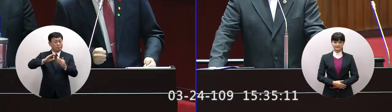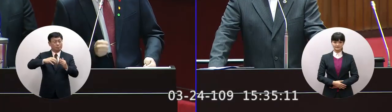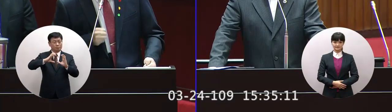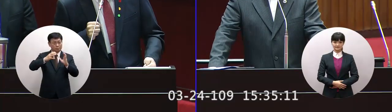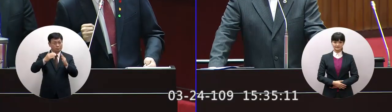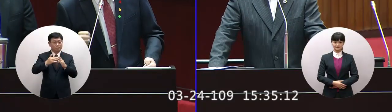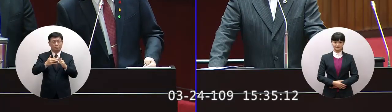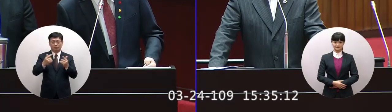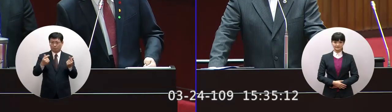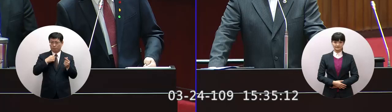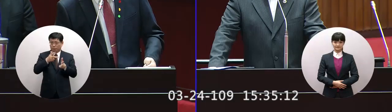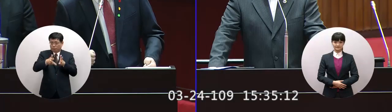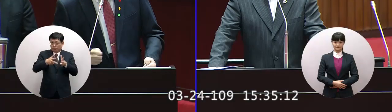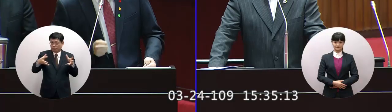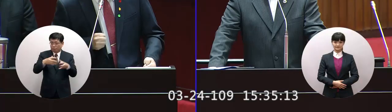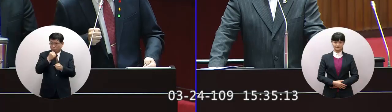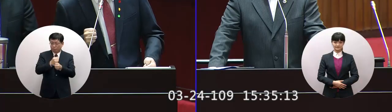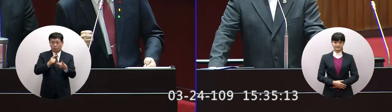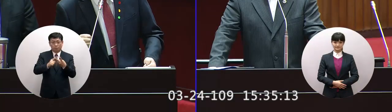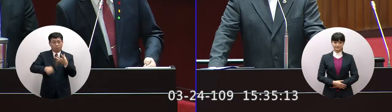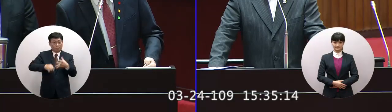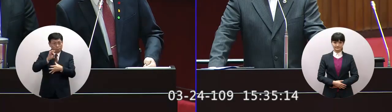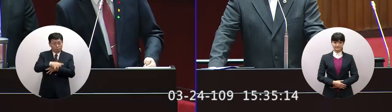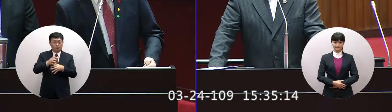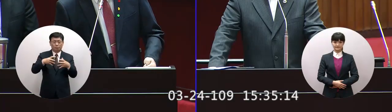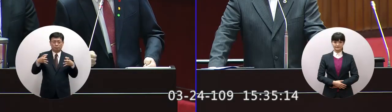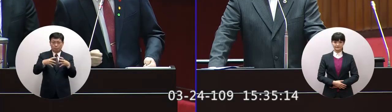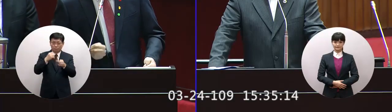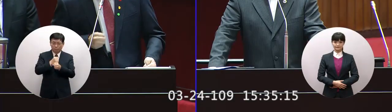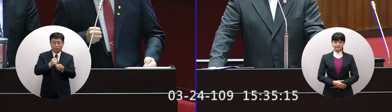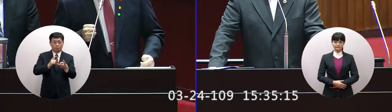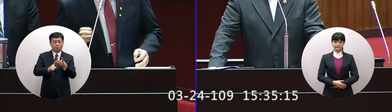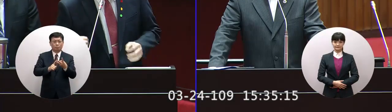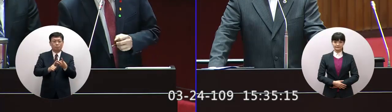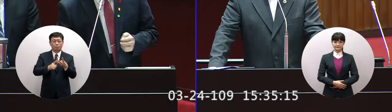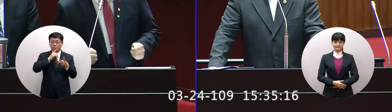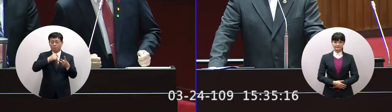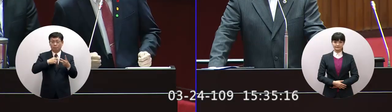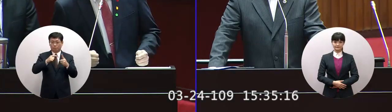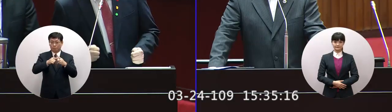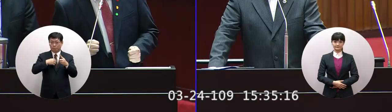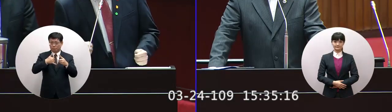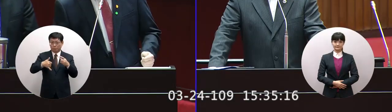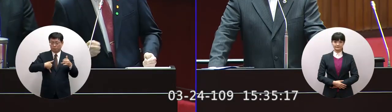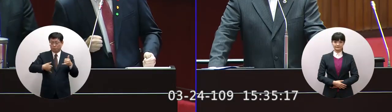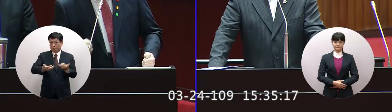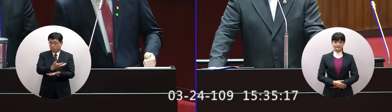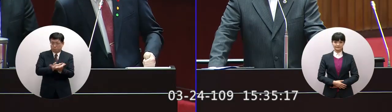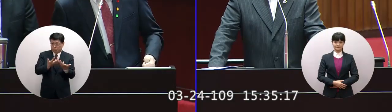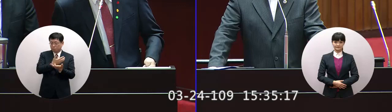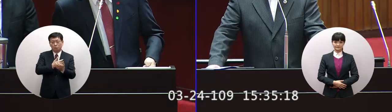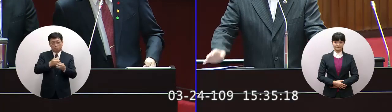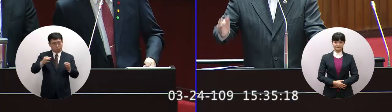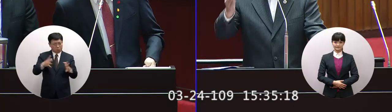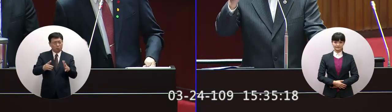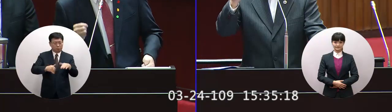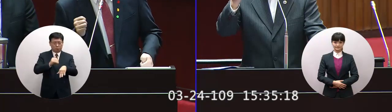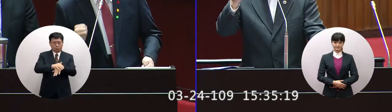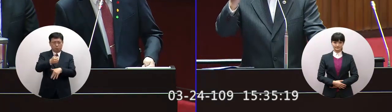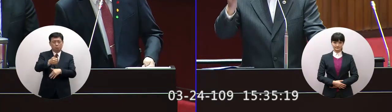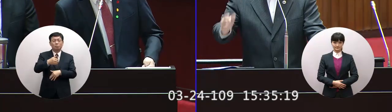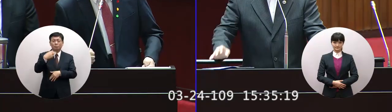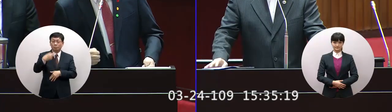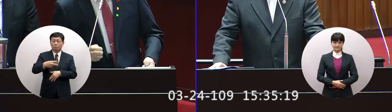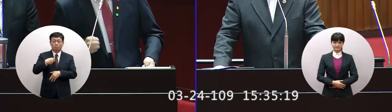家在产业的合作、投资的合作以及人员的交流，这些都相当的有成就。